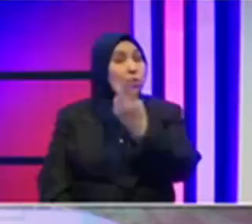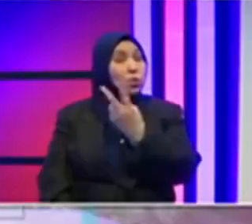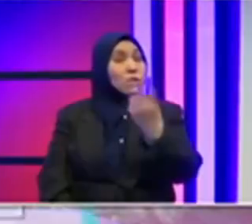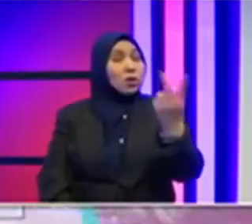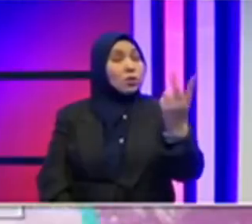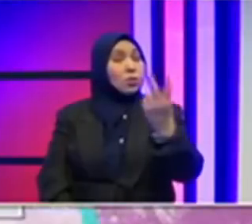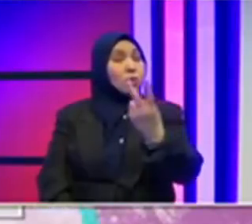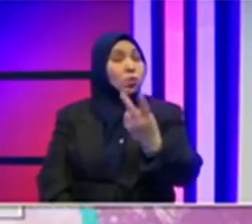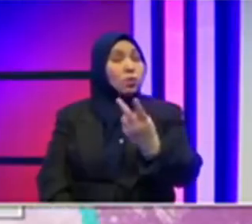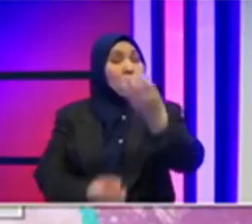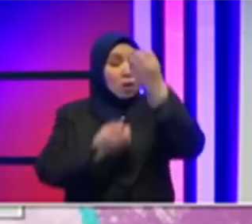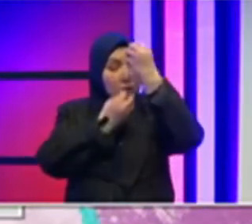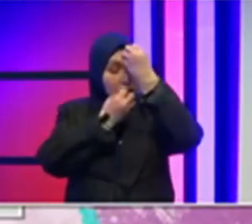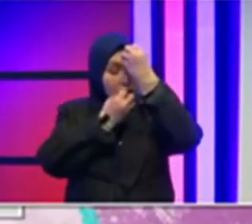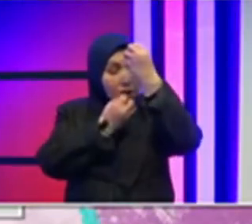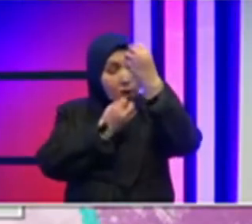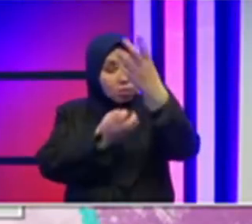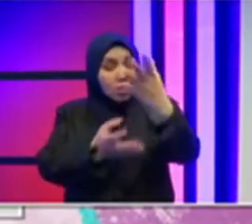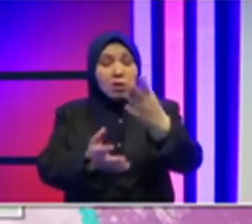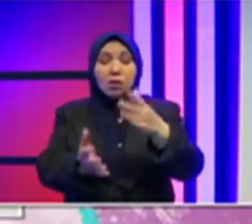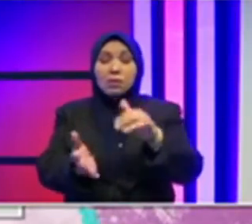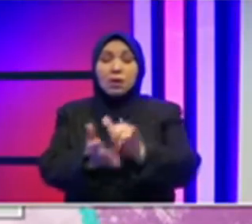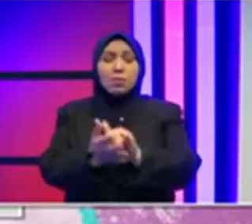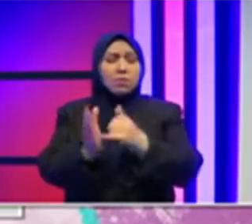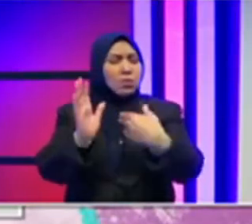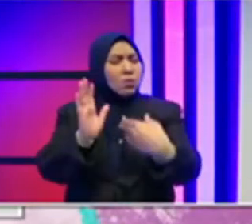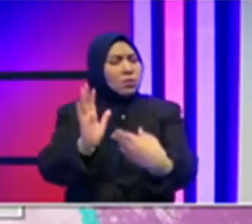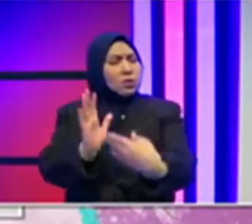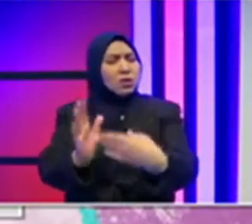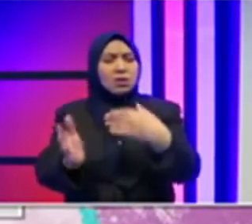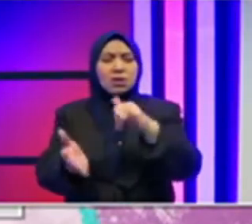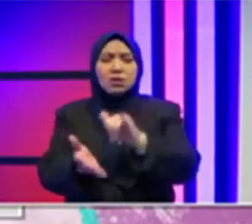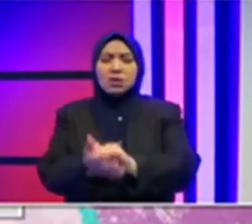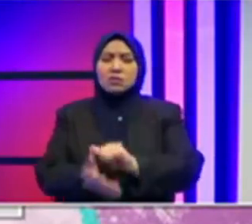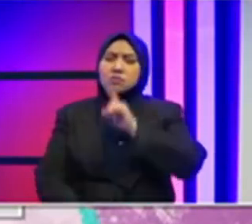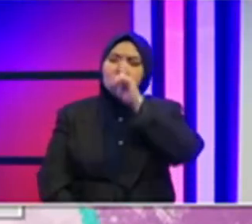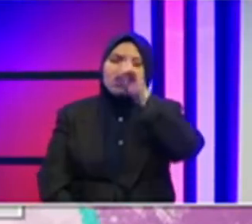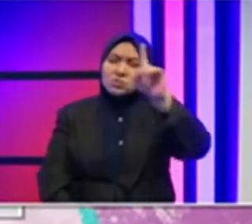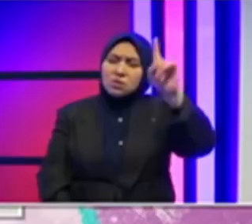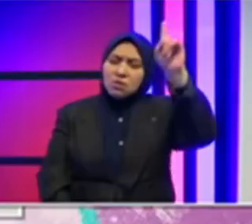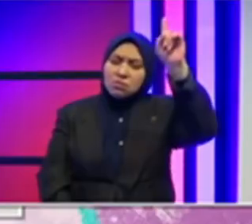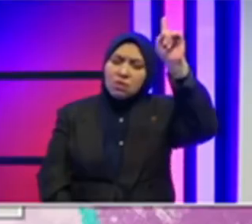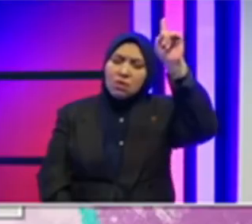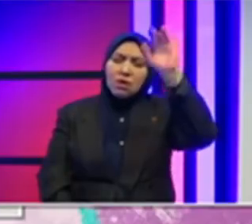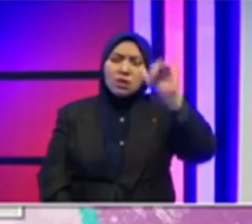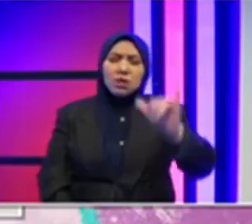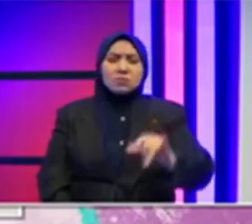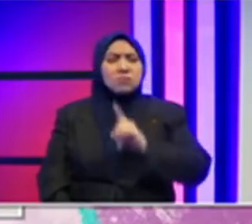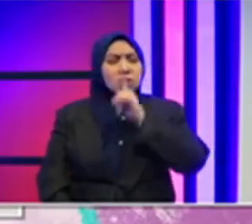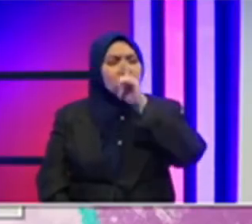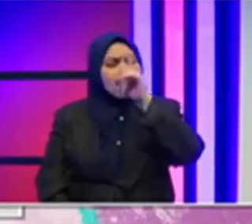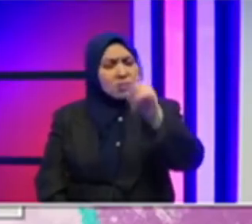ذلك بأن الله هو الحق